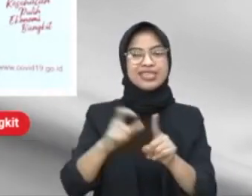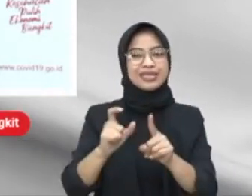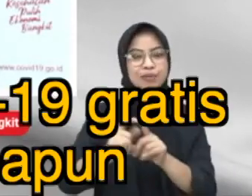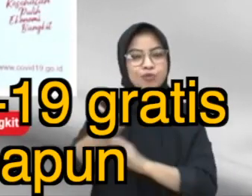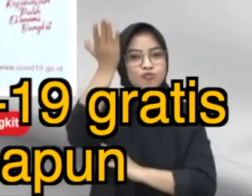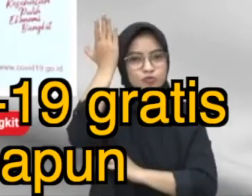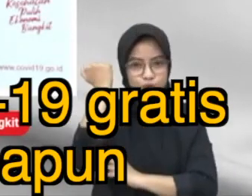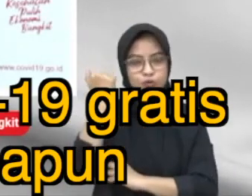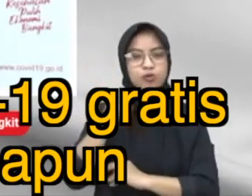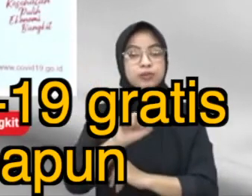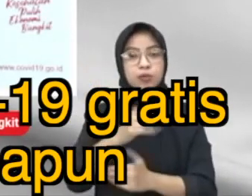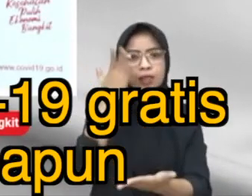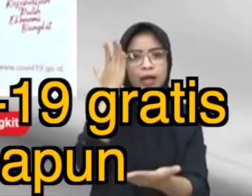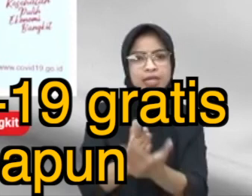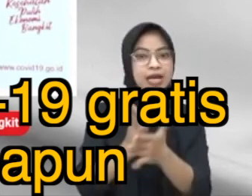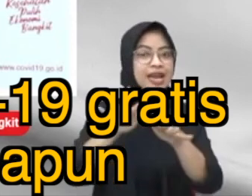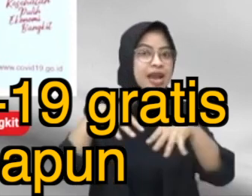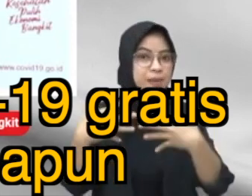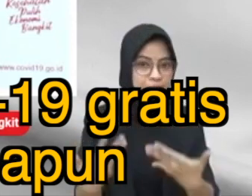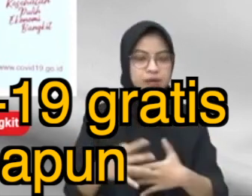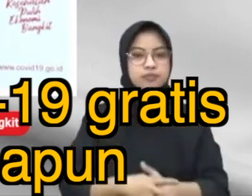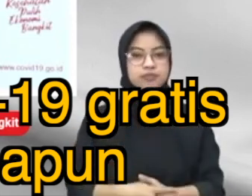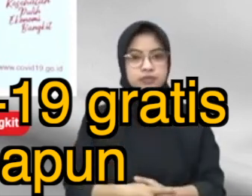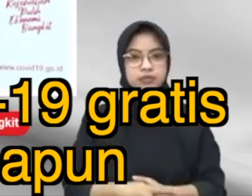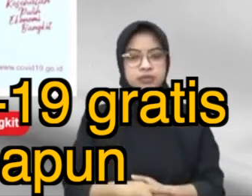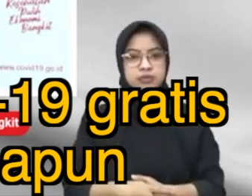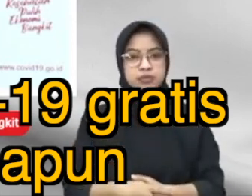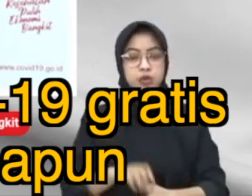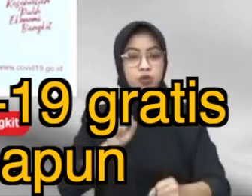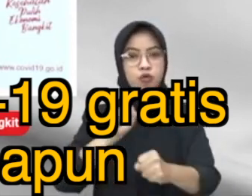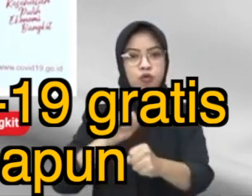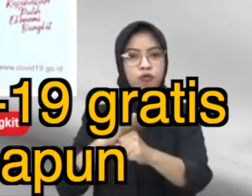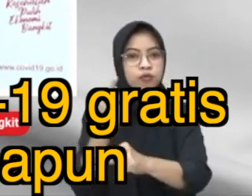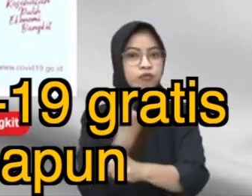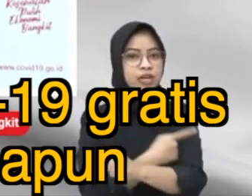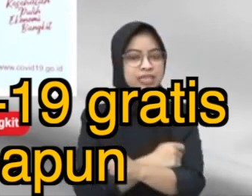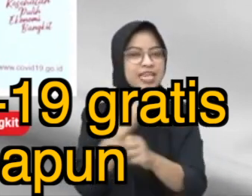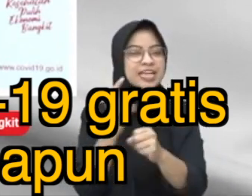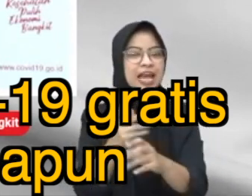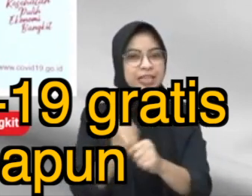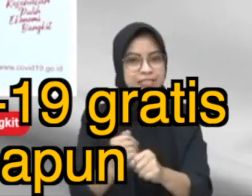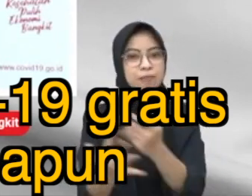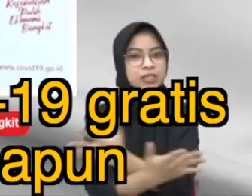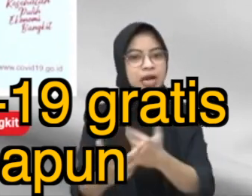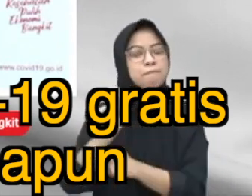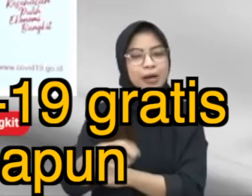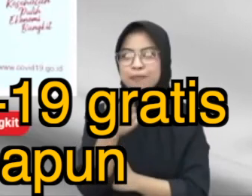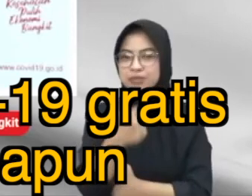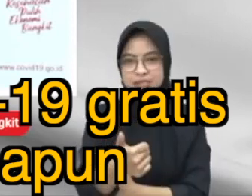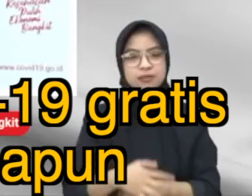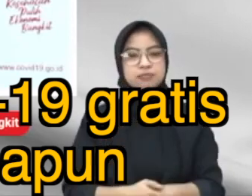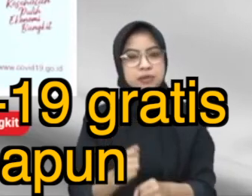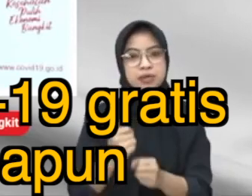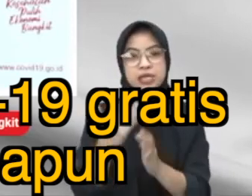lalu, dapat kami tegaskan bahwa vaksin COVID-19 gratis untuk masyarakat